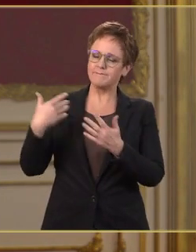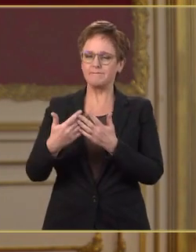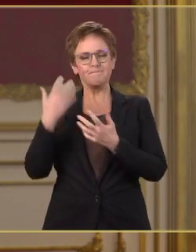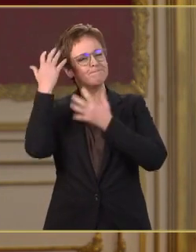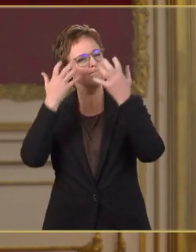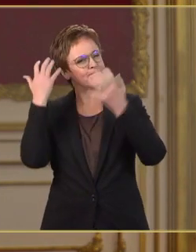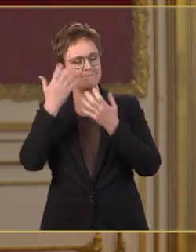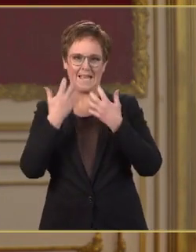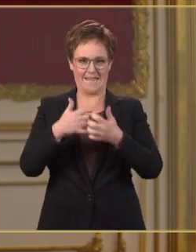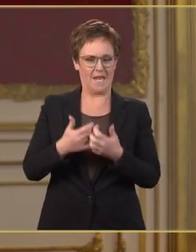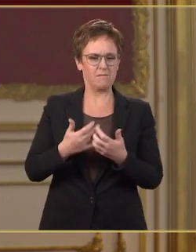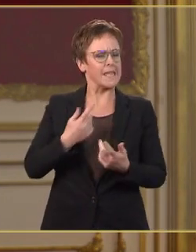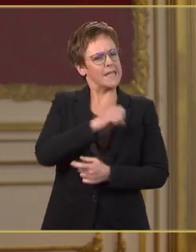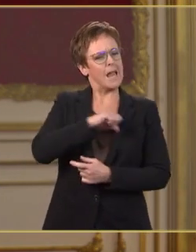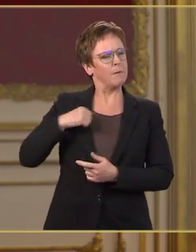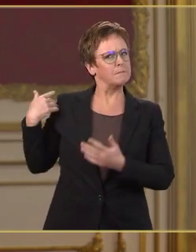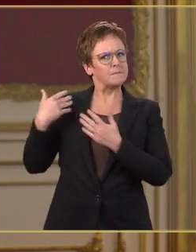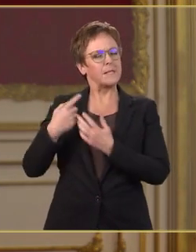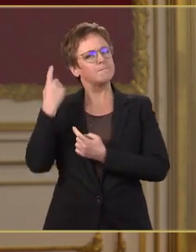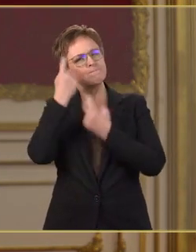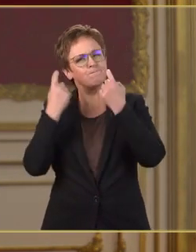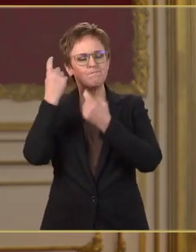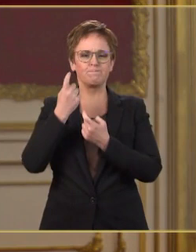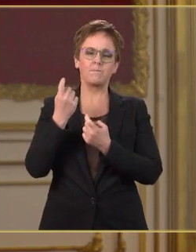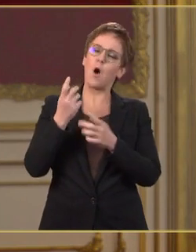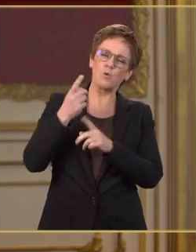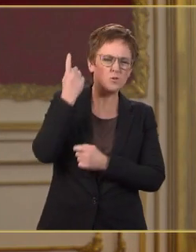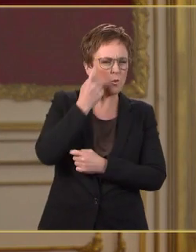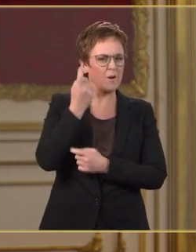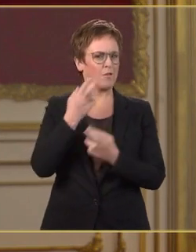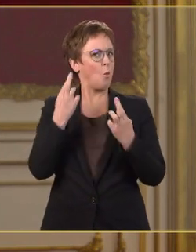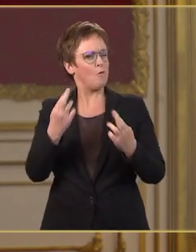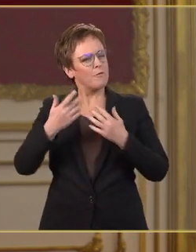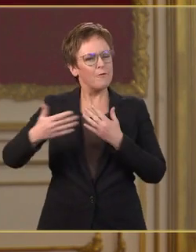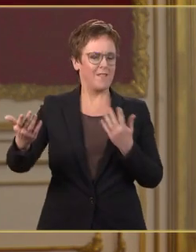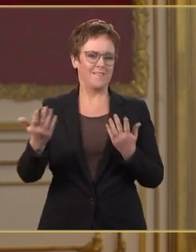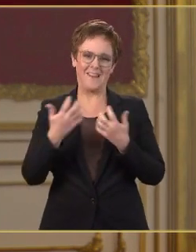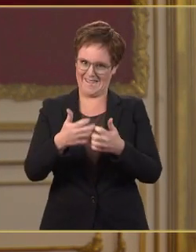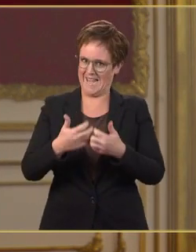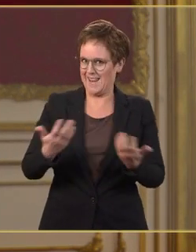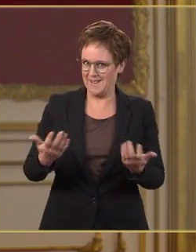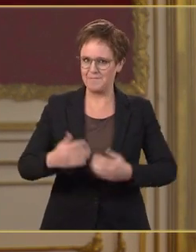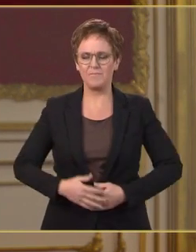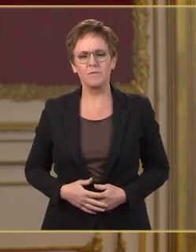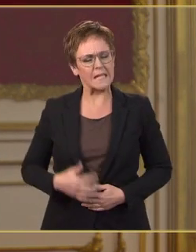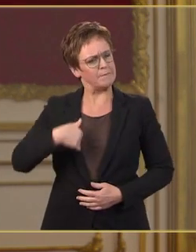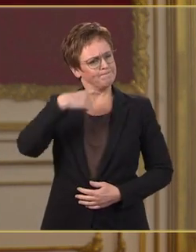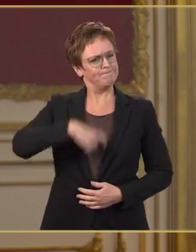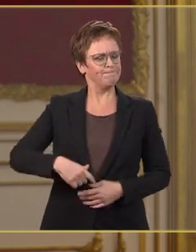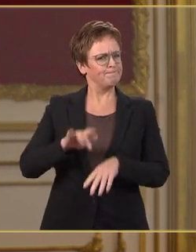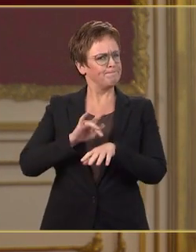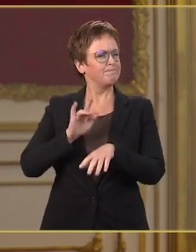mit ihnen teilen meine gedanken befürchtungen meine hoffnungen ich fühle dass sich vieles verändert